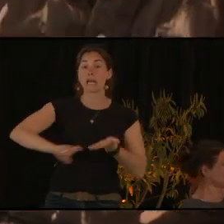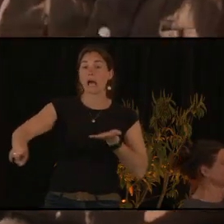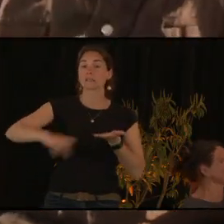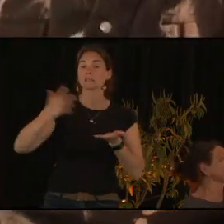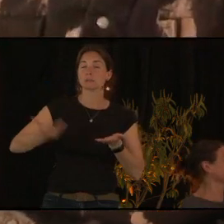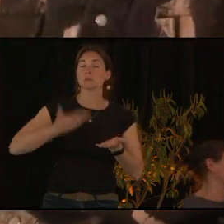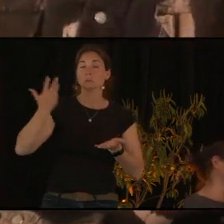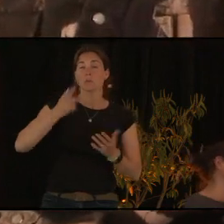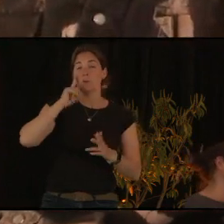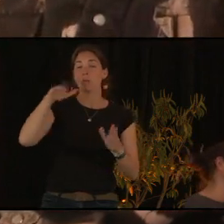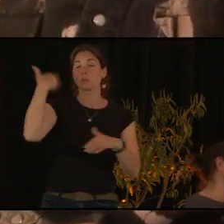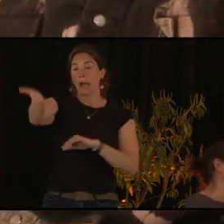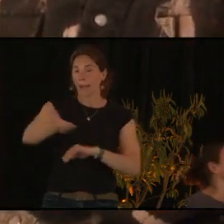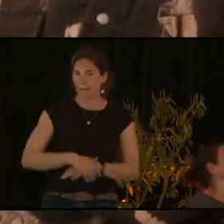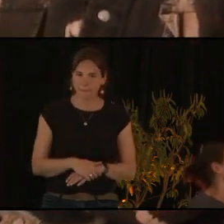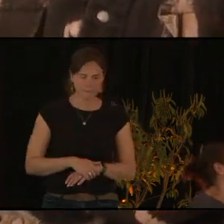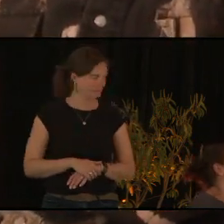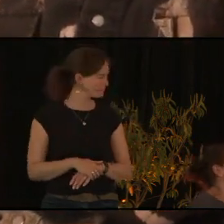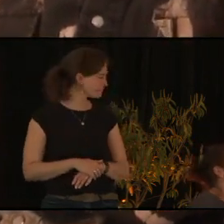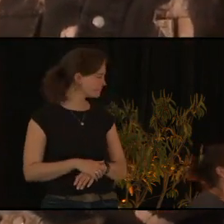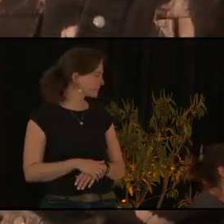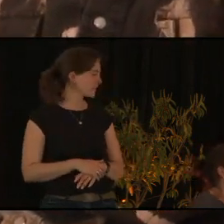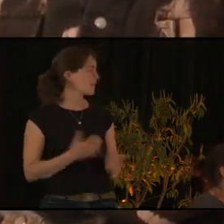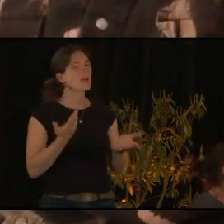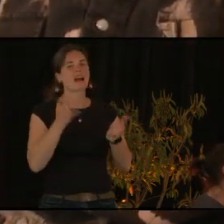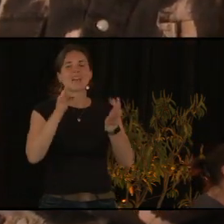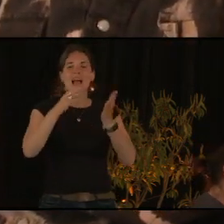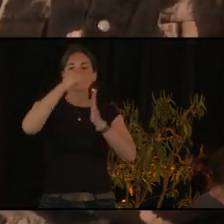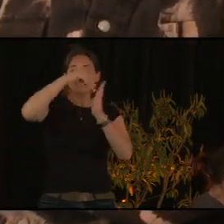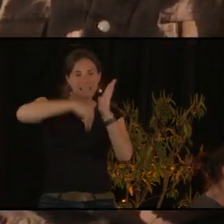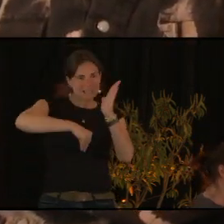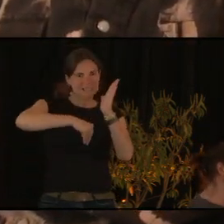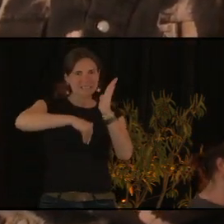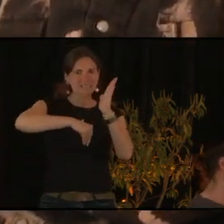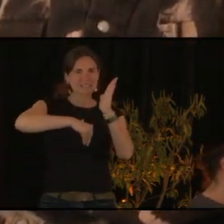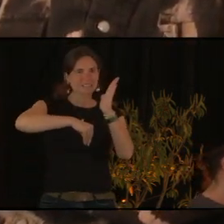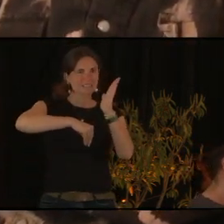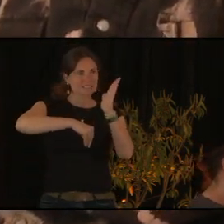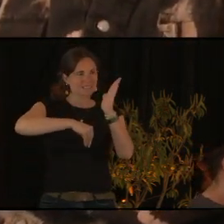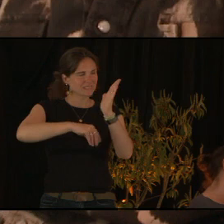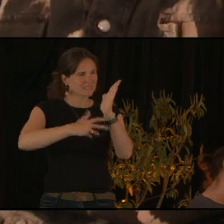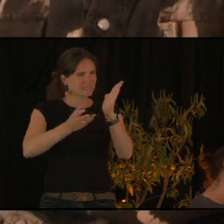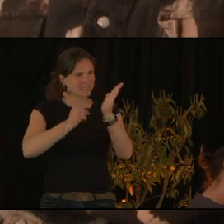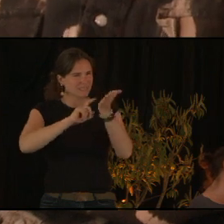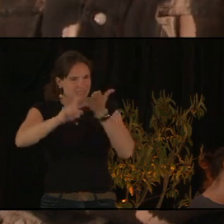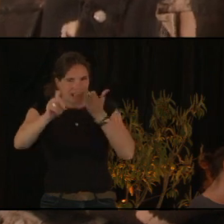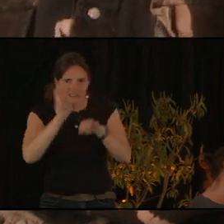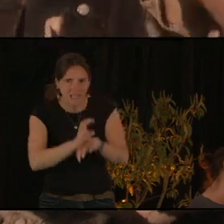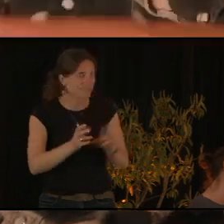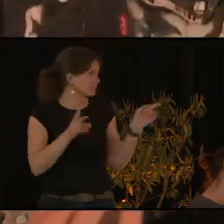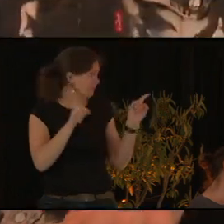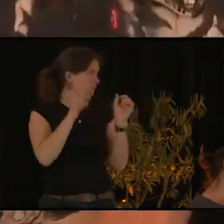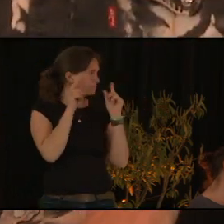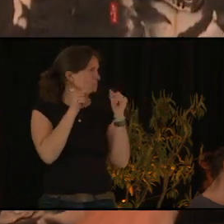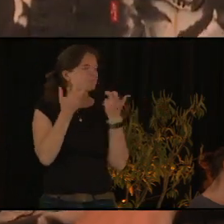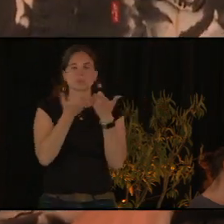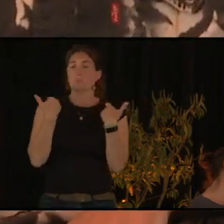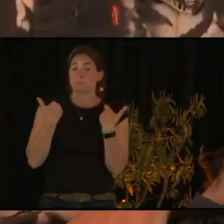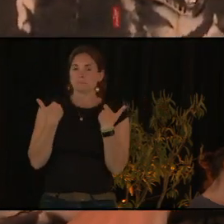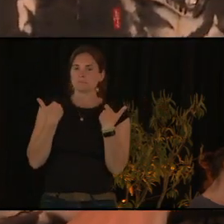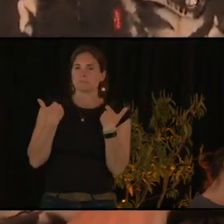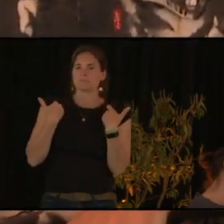médecin refait la barque. Il circule en barque, puis il y a une des barques à un moment donné qui est cassé, puis il refait la barque avec un morceau